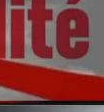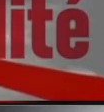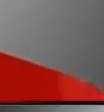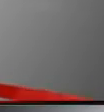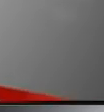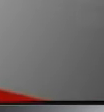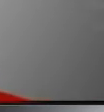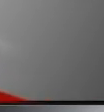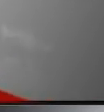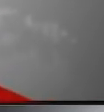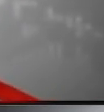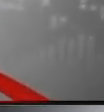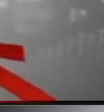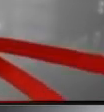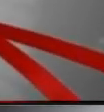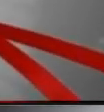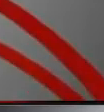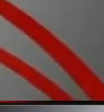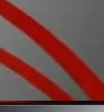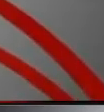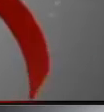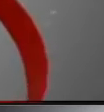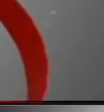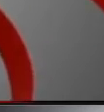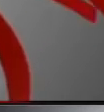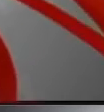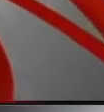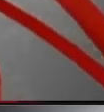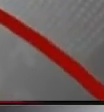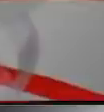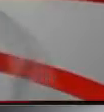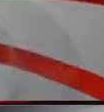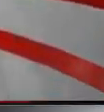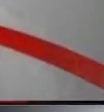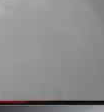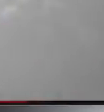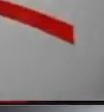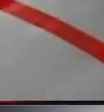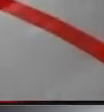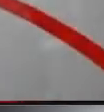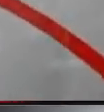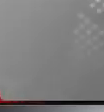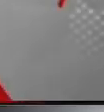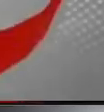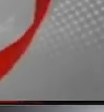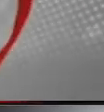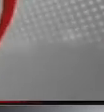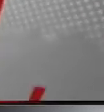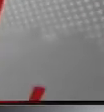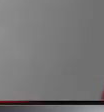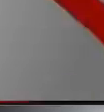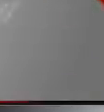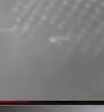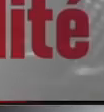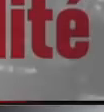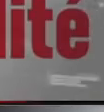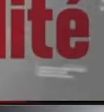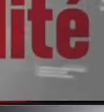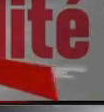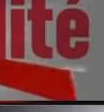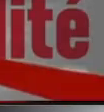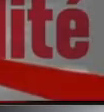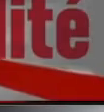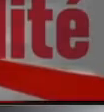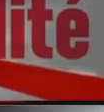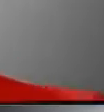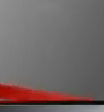parler c'est comme ça il frapper. On a le temps de président Jovenel qui t'a parlé, comment vous allez faire ça. Ici, là, nous-mêmes, c'est comme ça. Nous ne pouvons pas envoyer mouté, nous ne pouvons pas envoyer pièce mouté